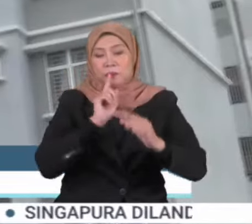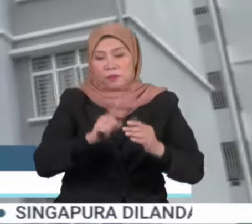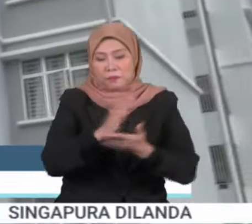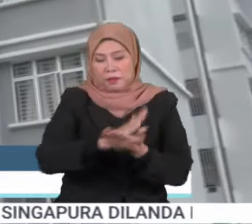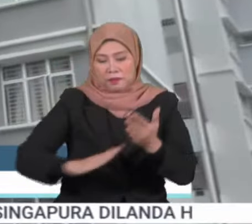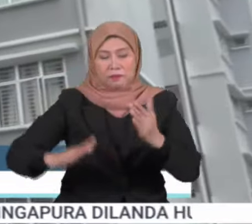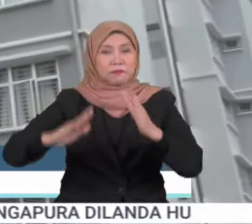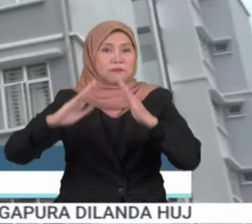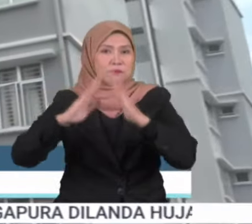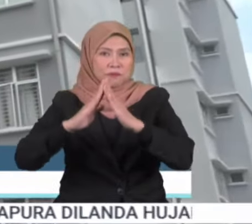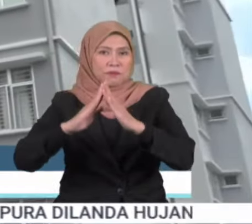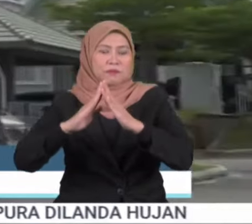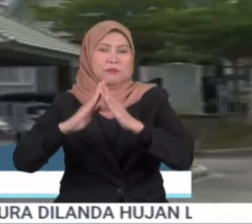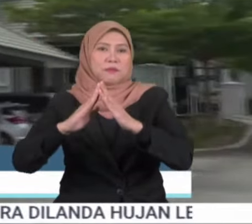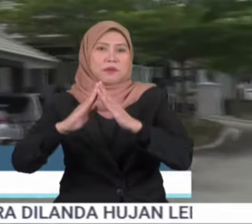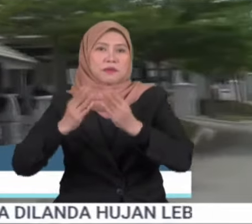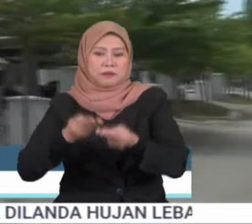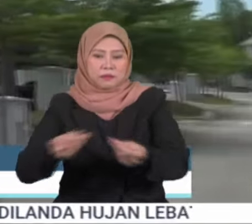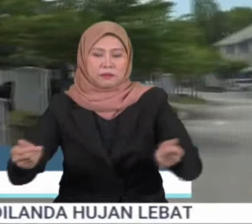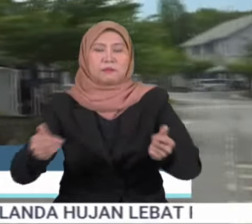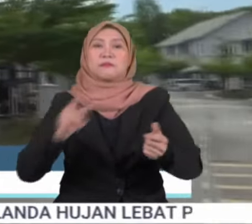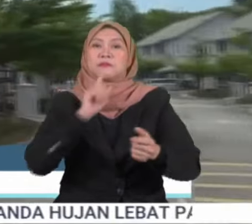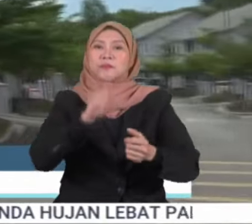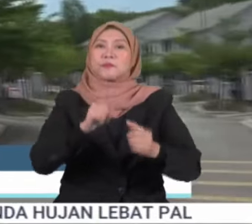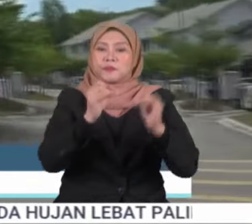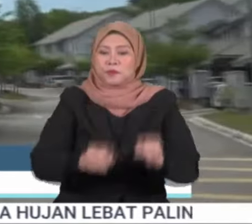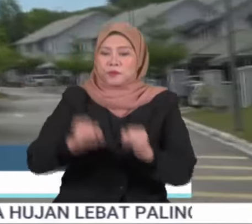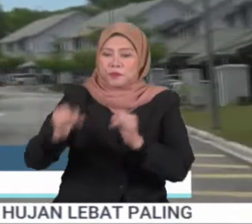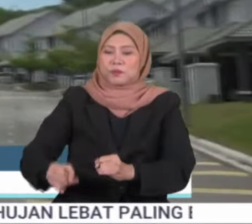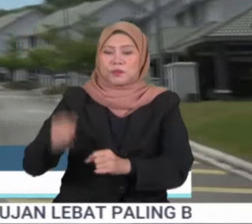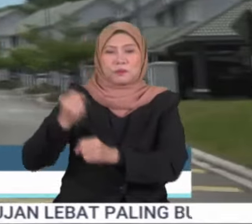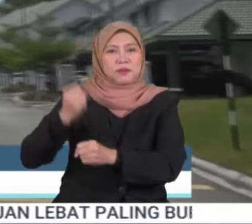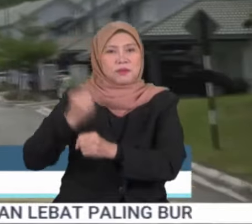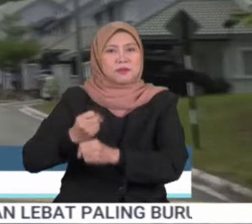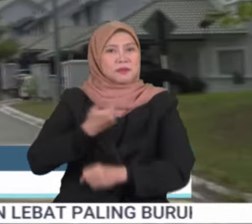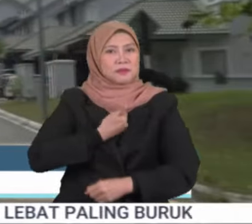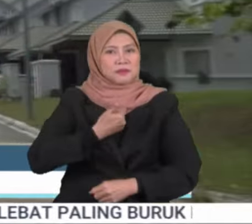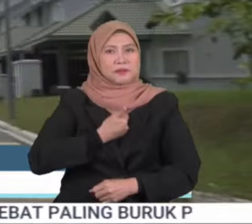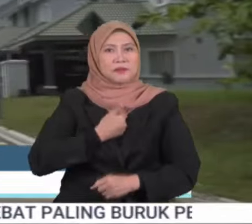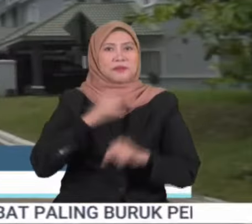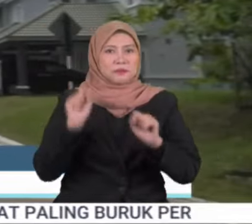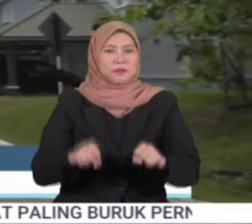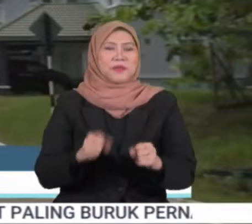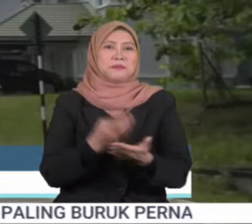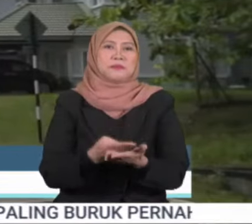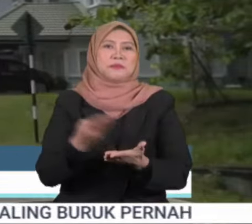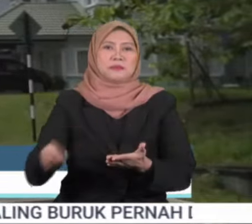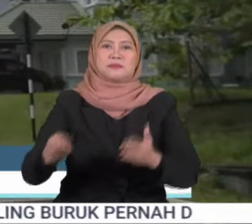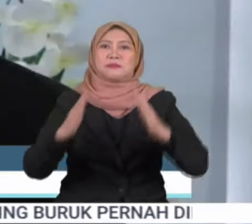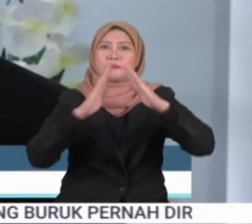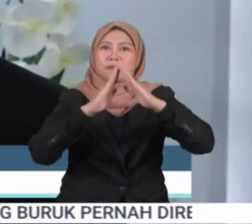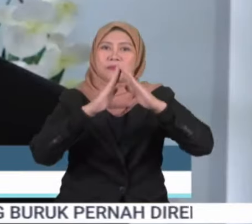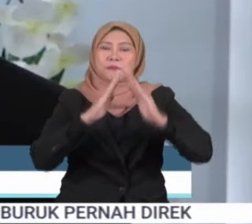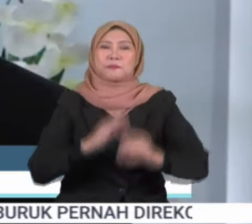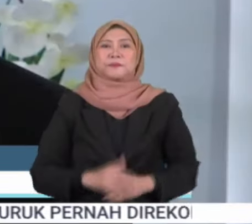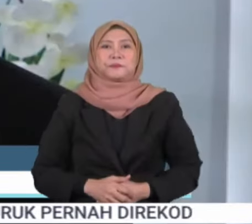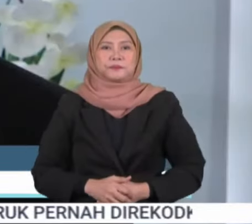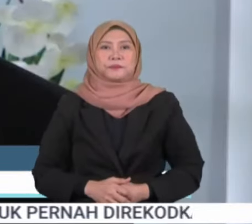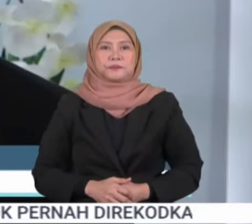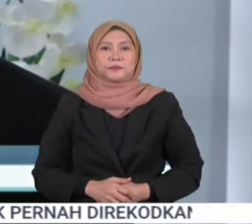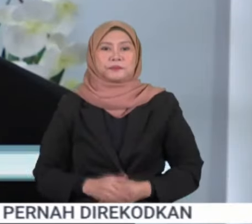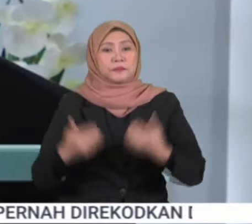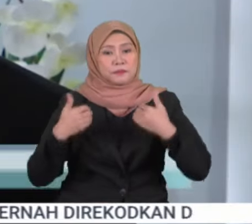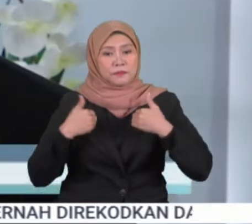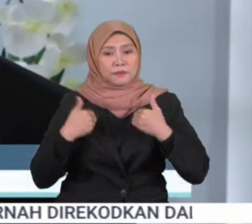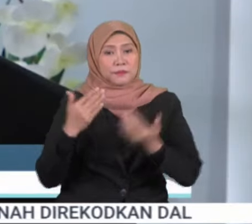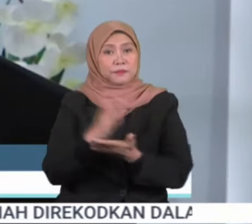hartanah perumahan, skim ini membolehkan individu yang bekerja sendiri untuk memiliki rumah. Ada juga mereka